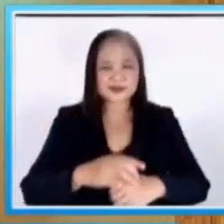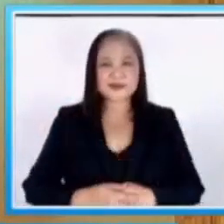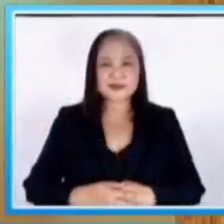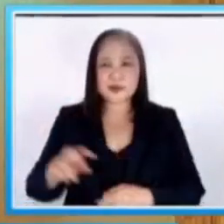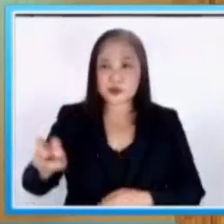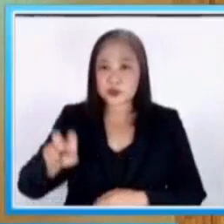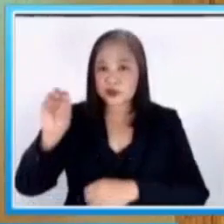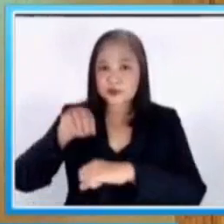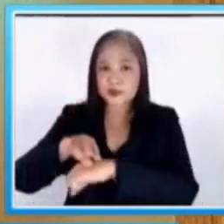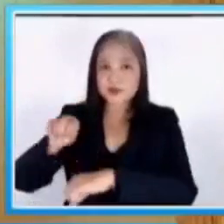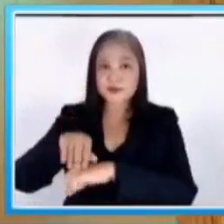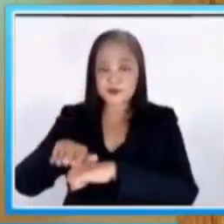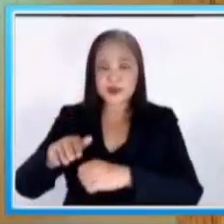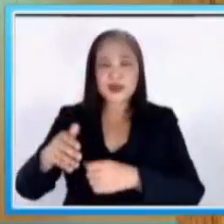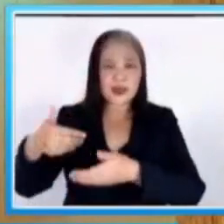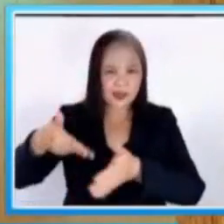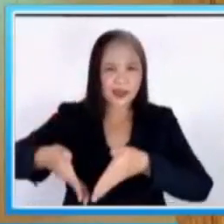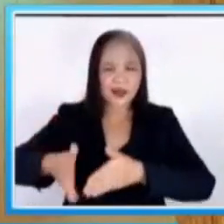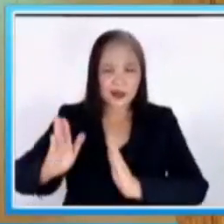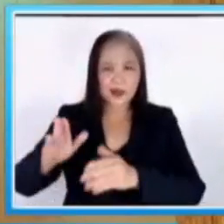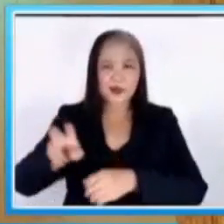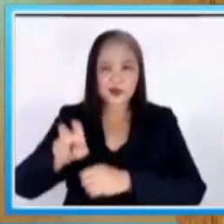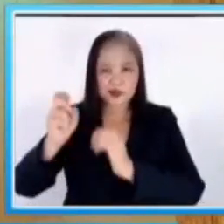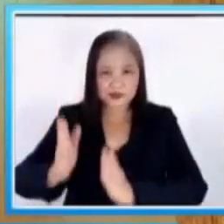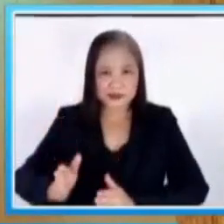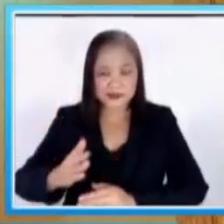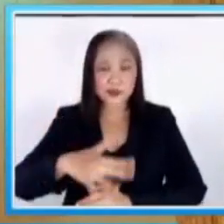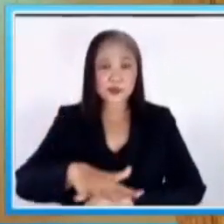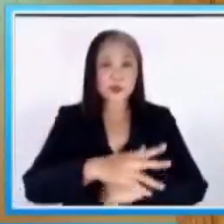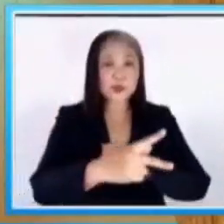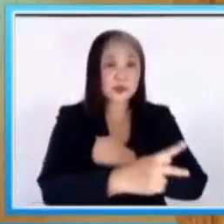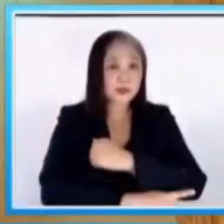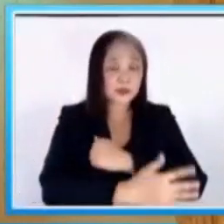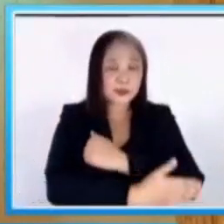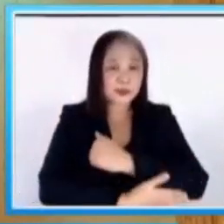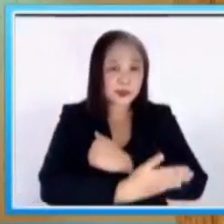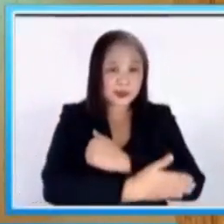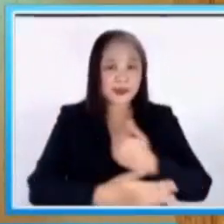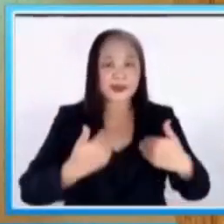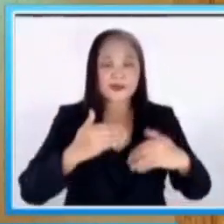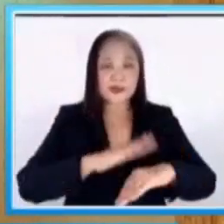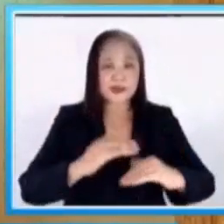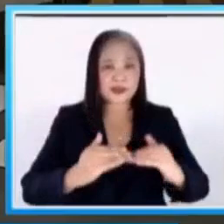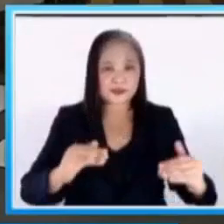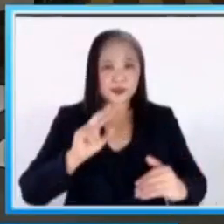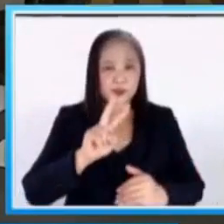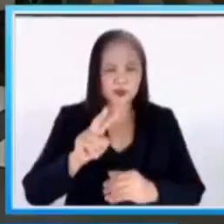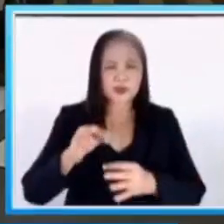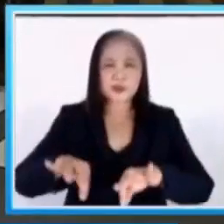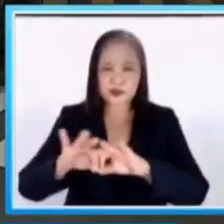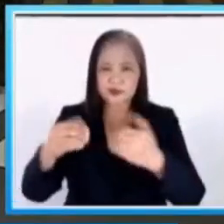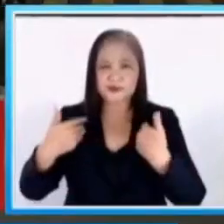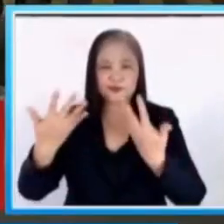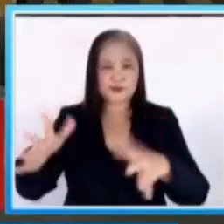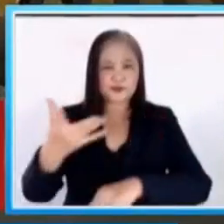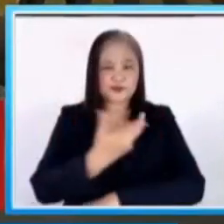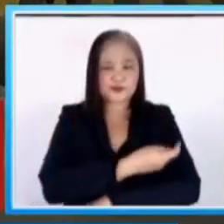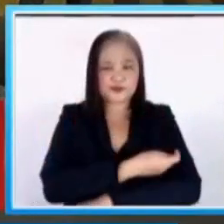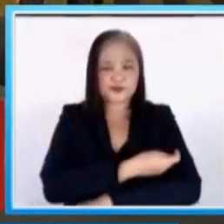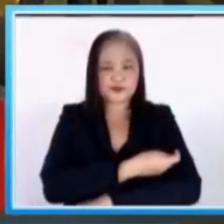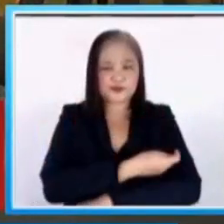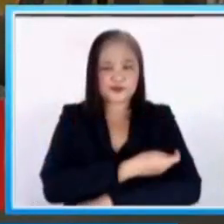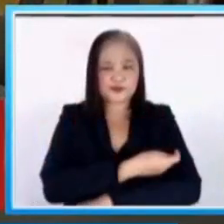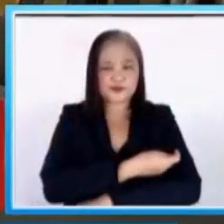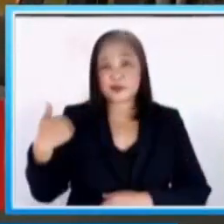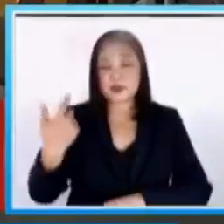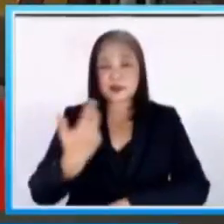na ang mga biyahero na magtungo sa bansang naka-alert Level 2 basta't fully vaccinated na kontra COVID. Habang ang mga unvaccinated, tanging essential na